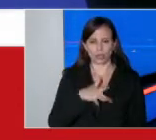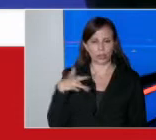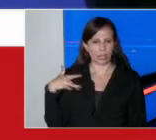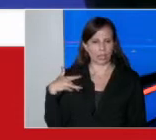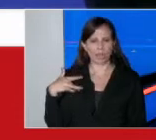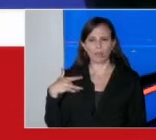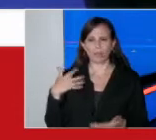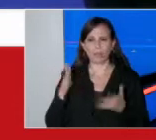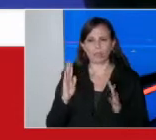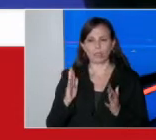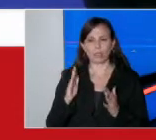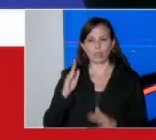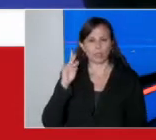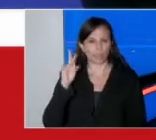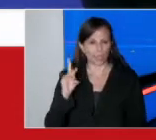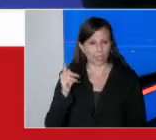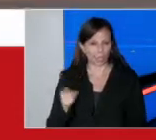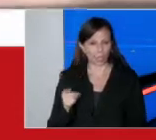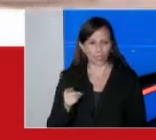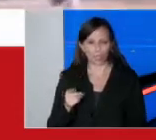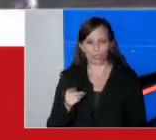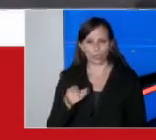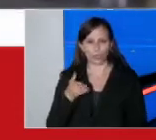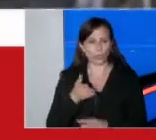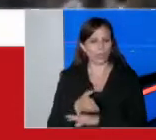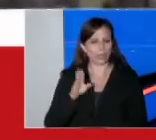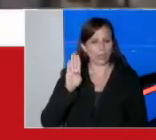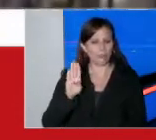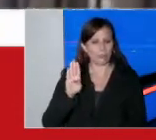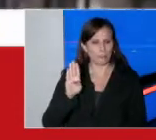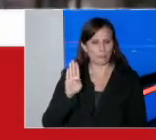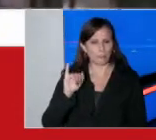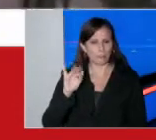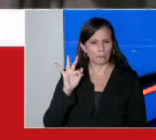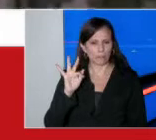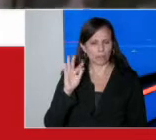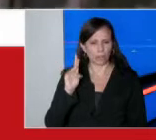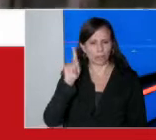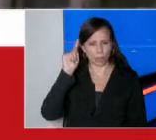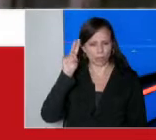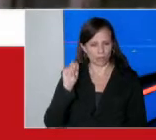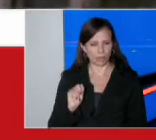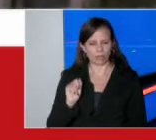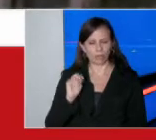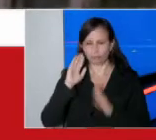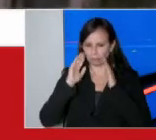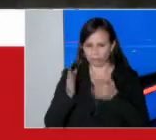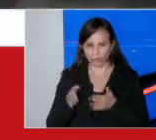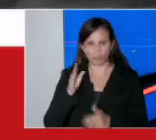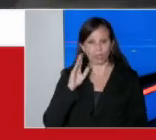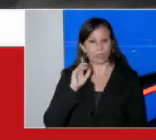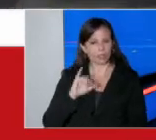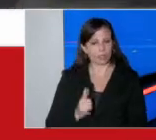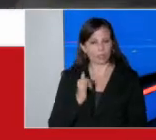קריפטוגרפיים. קריפטו באמת באמת מעניינת אותו. הבן אדם נכנס לביטקוין בצורה פסיכוטית, אפשר אפילו להגיד, וכן צריך